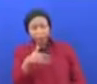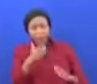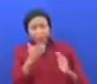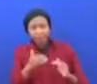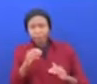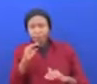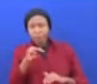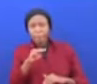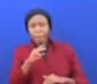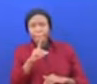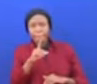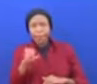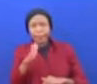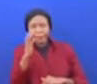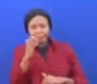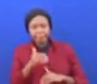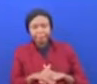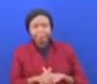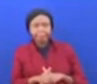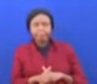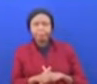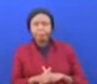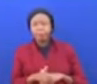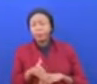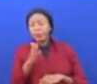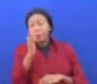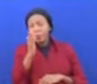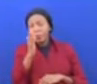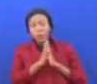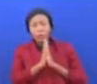Mheshimiwa Mwenyekiti, nakushukuru kwa nafasi. Mheshimiwa Mwenyekiti,